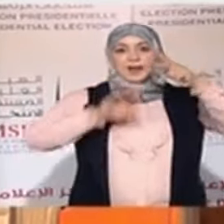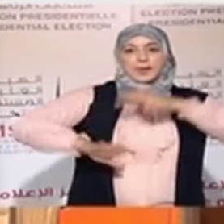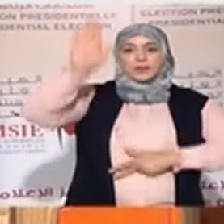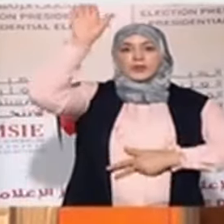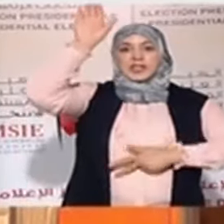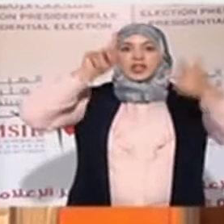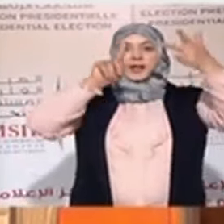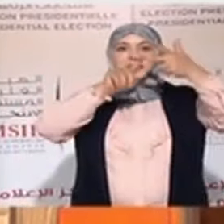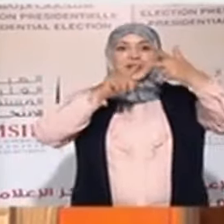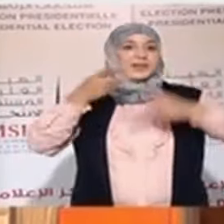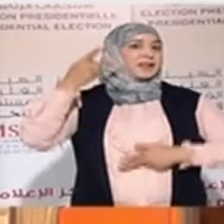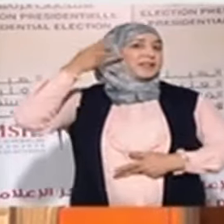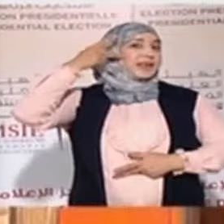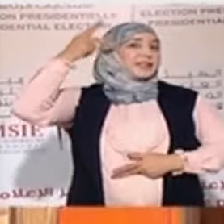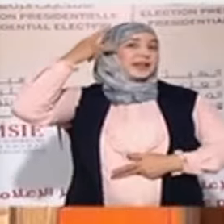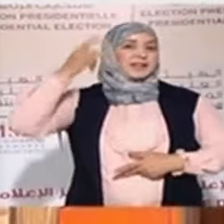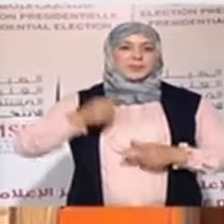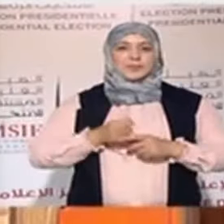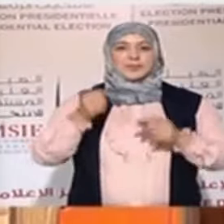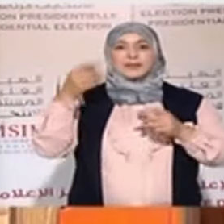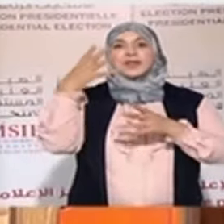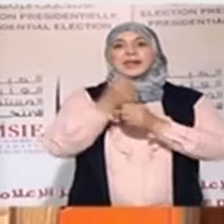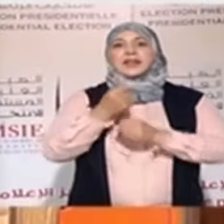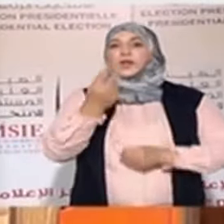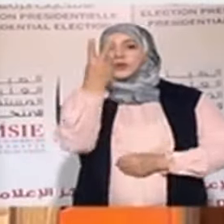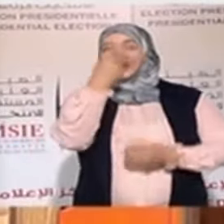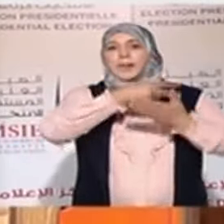المترشح السيد قيس سعيد، وتحصل على